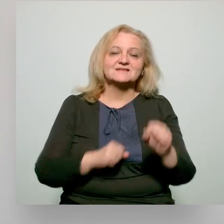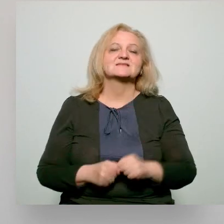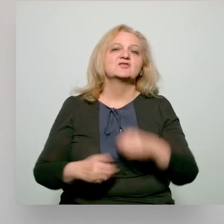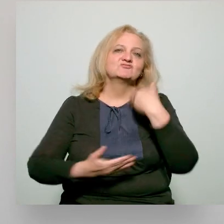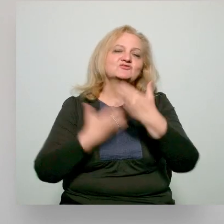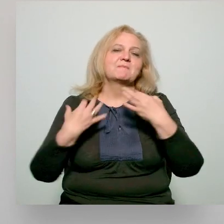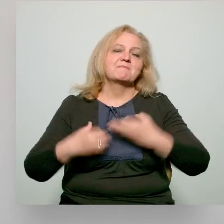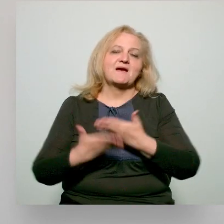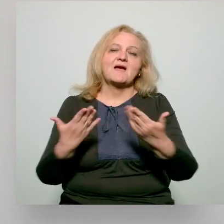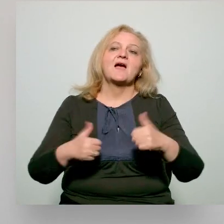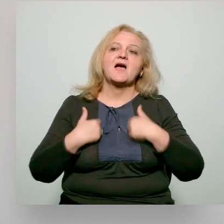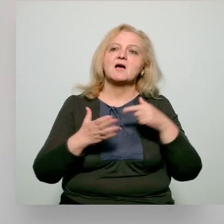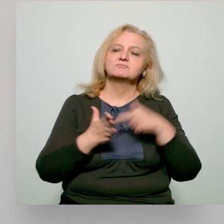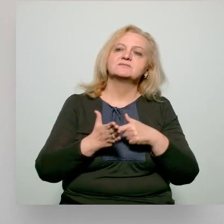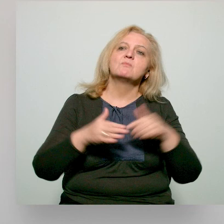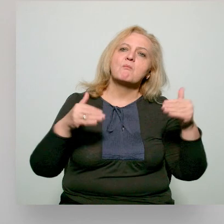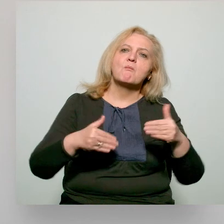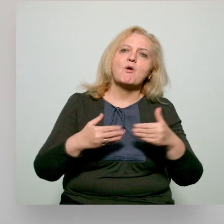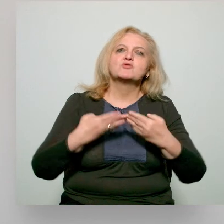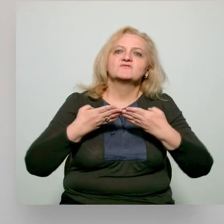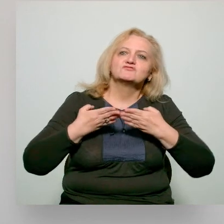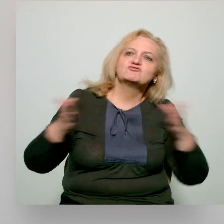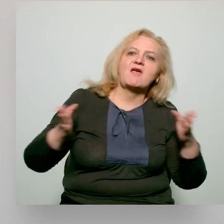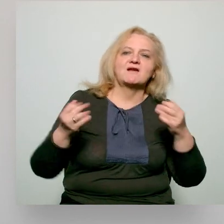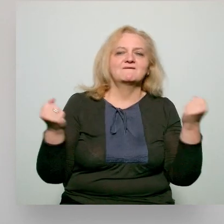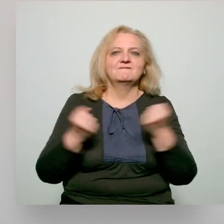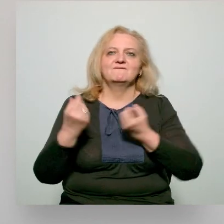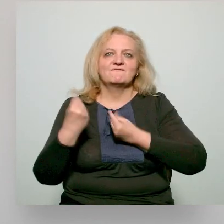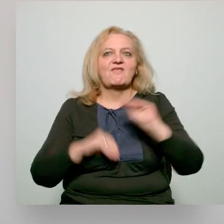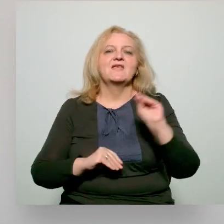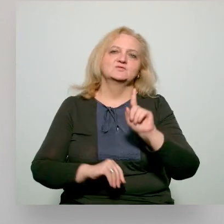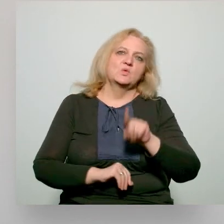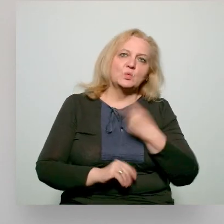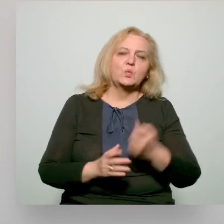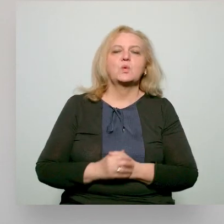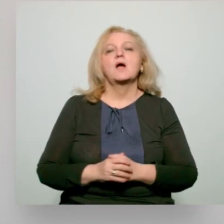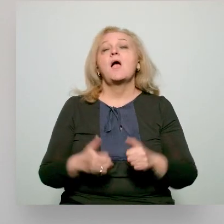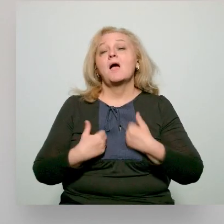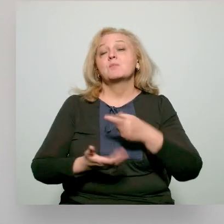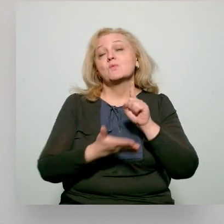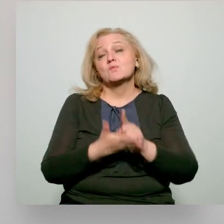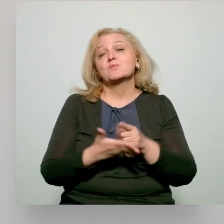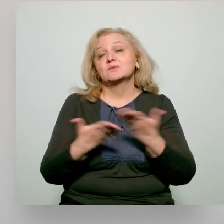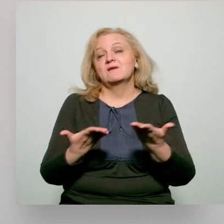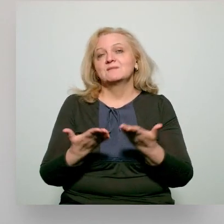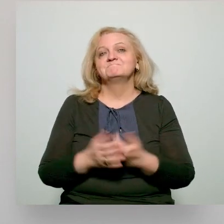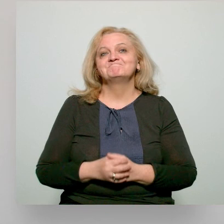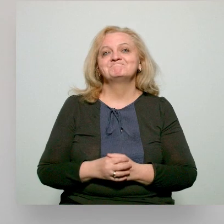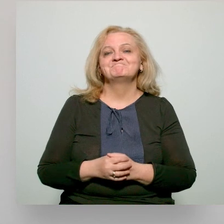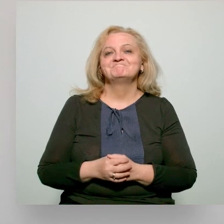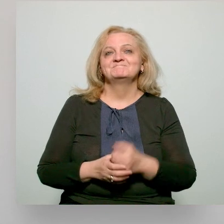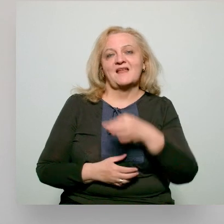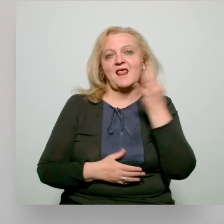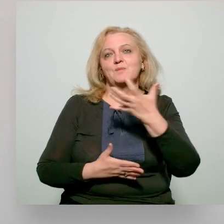Państwu, by to okno było otwarte jak najszerzej i najdłużej, a jednocześnie by oczywiście by udało się jak najlepiej